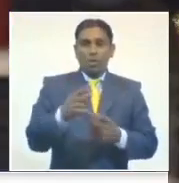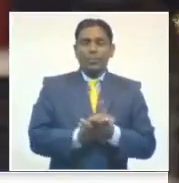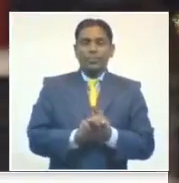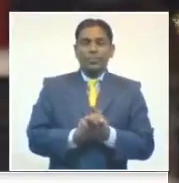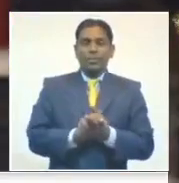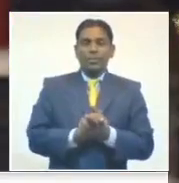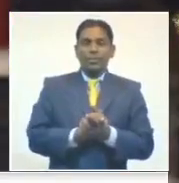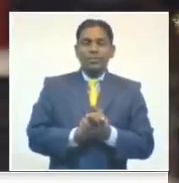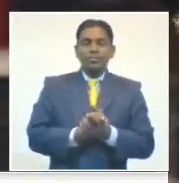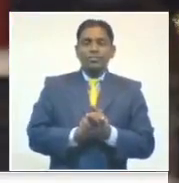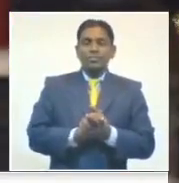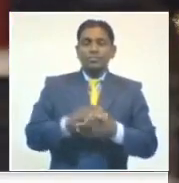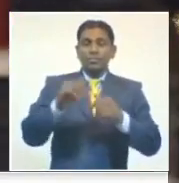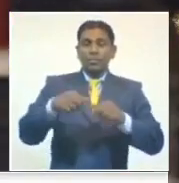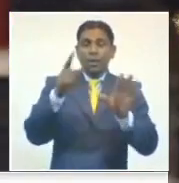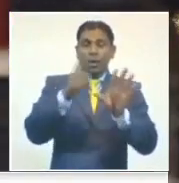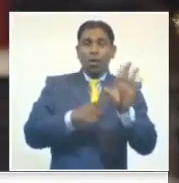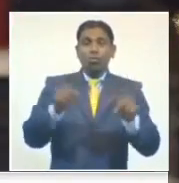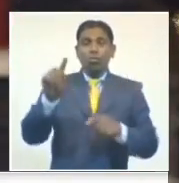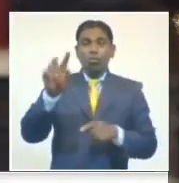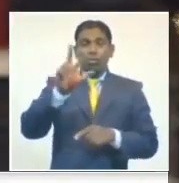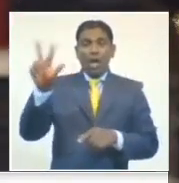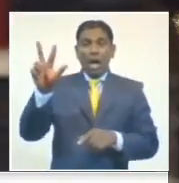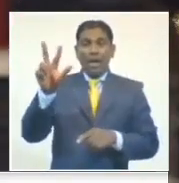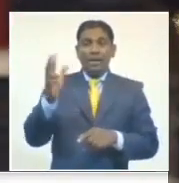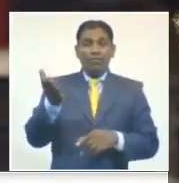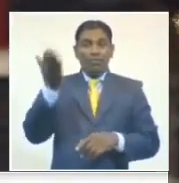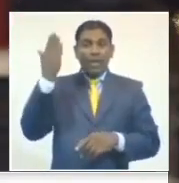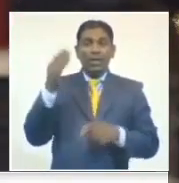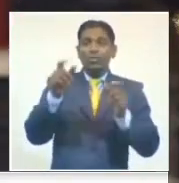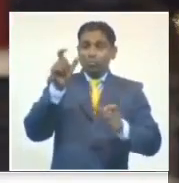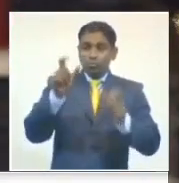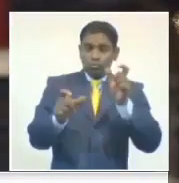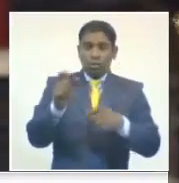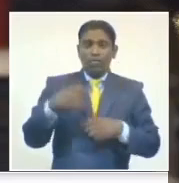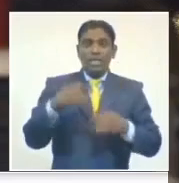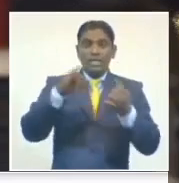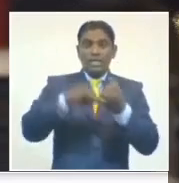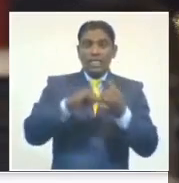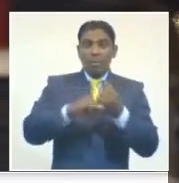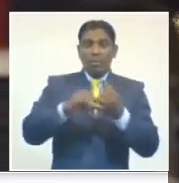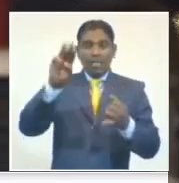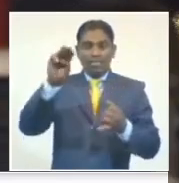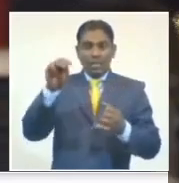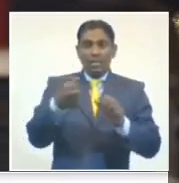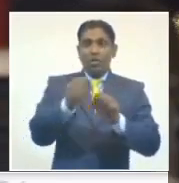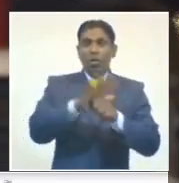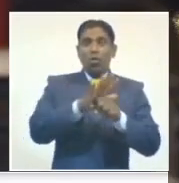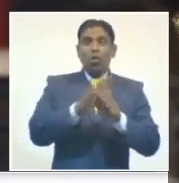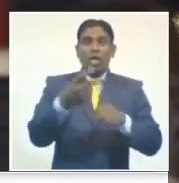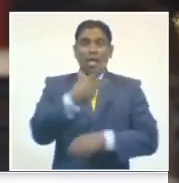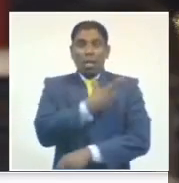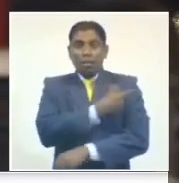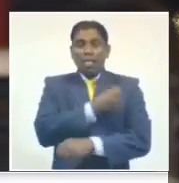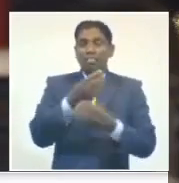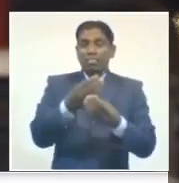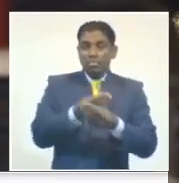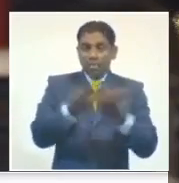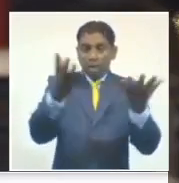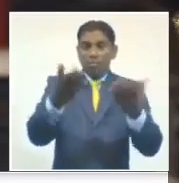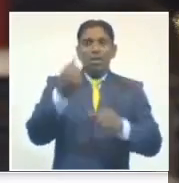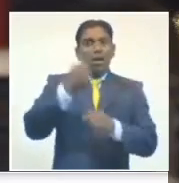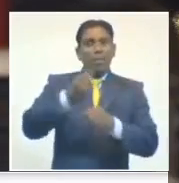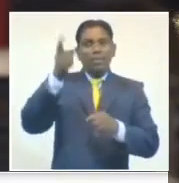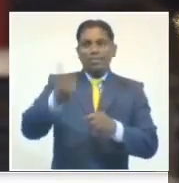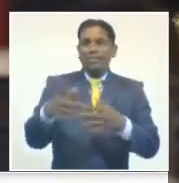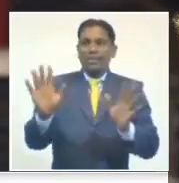අවුරුදු 18ට වැඩි සියලු දෙනාට සැප්තැම්බර් 30 වනදා වන විට කොරෝනා මරණ එන්නත් ලබා දීමට රජය තීරණය කර තිබෙනවා.